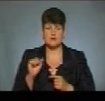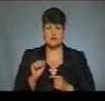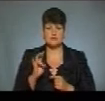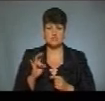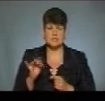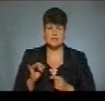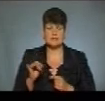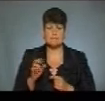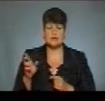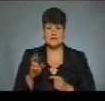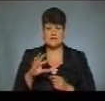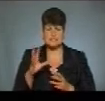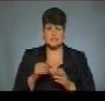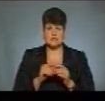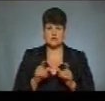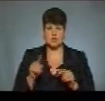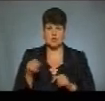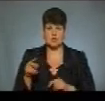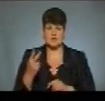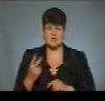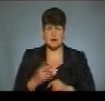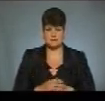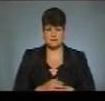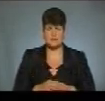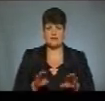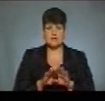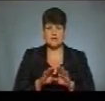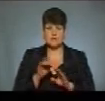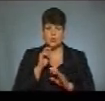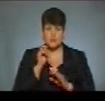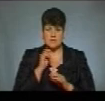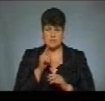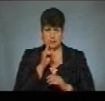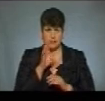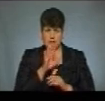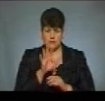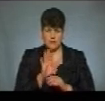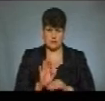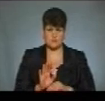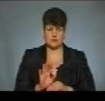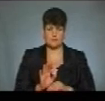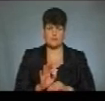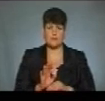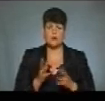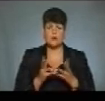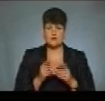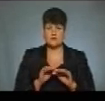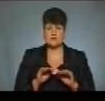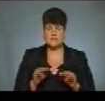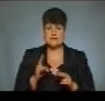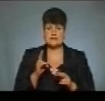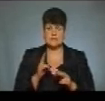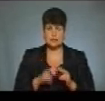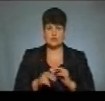Бережанська загальноосвітня школа номер 2. На рівні України ми виглядаємо досить непогано по кількості учнів, які